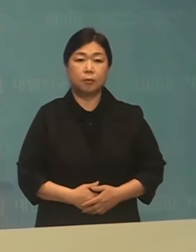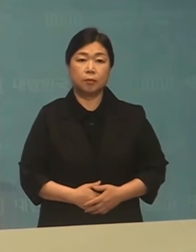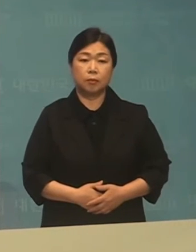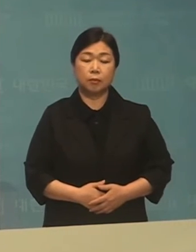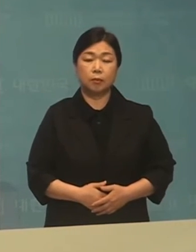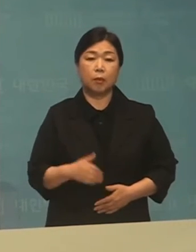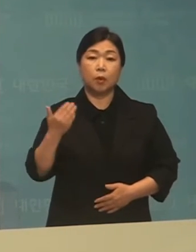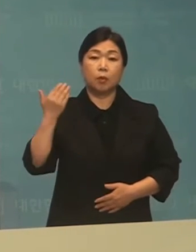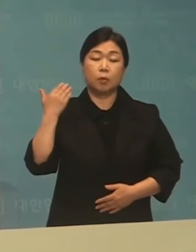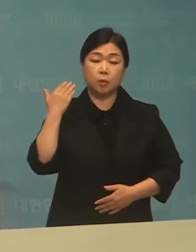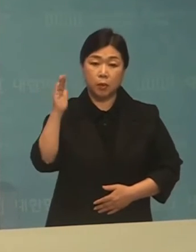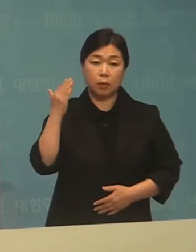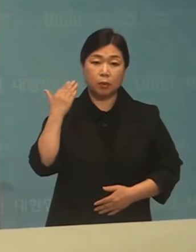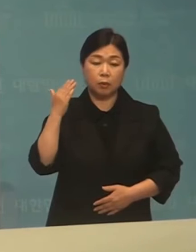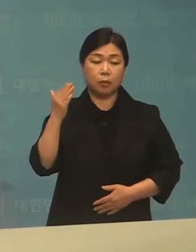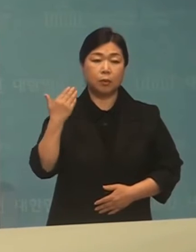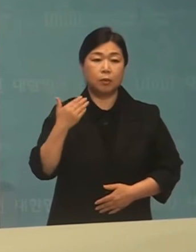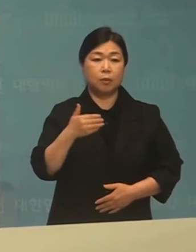최근